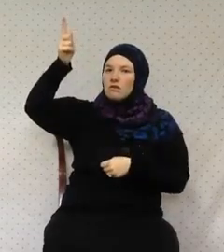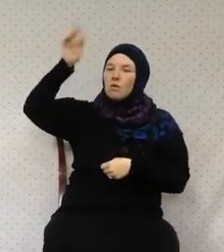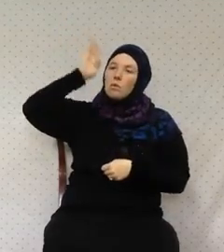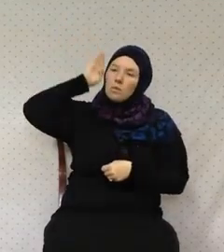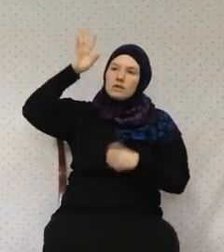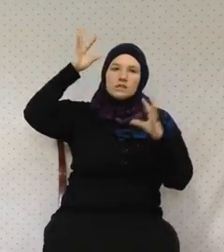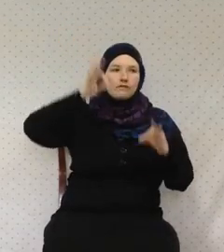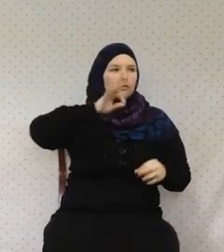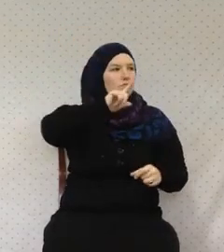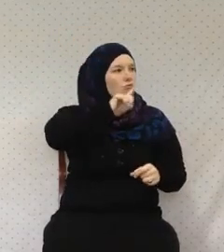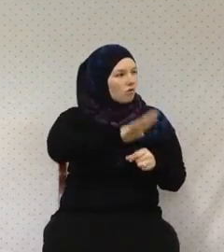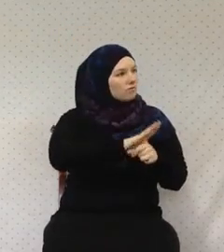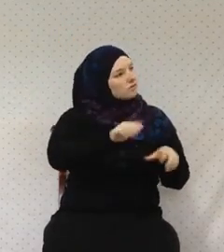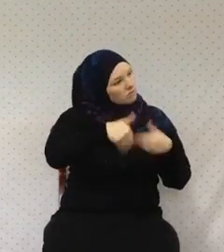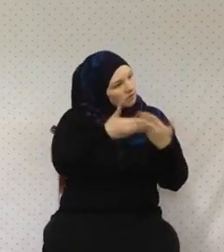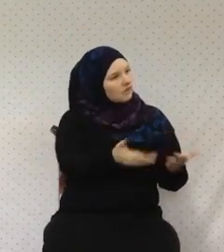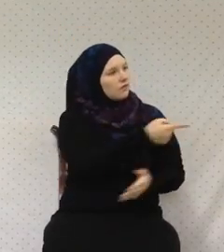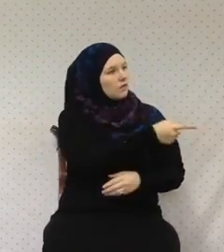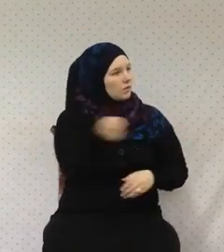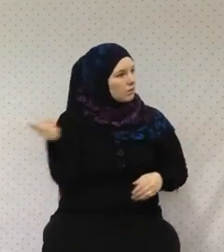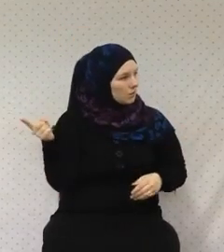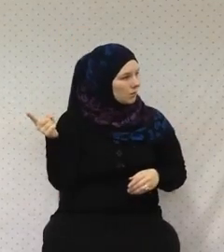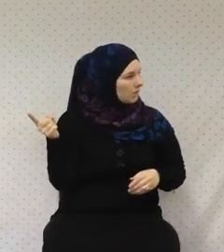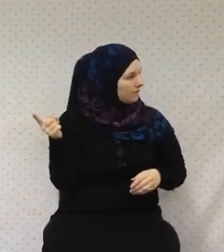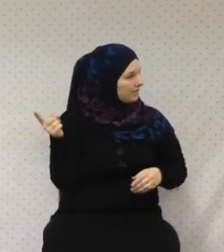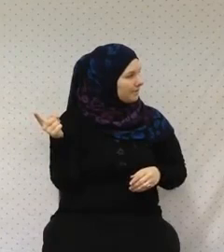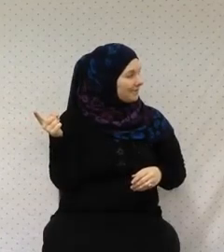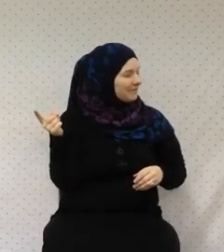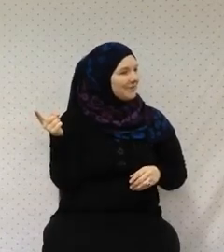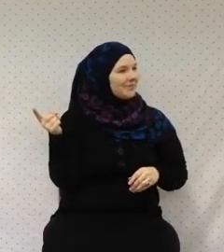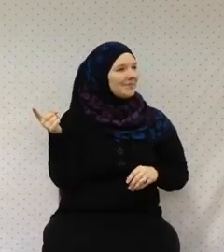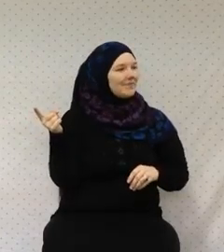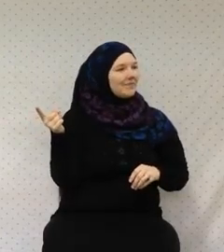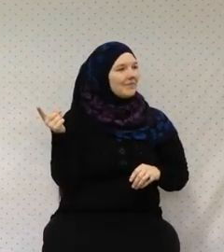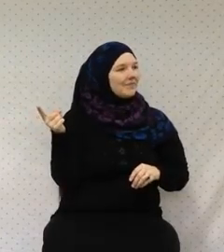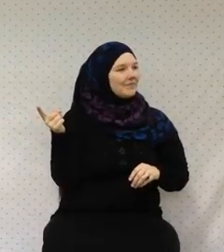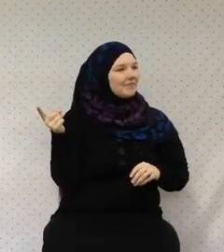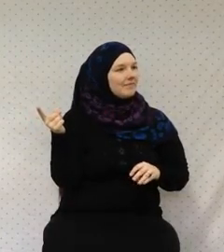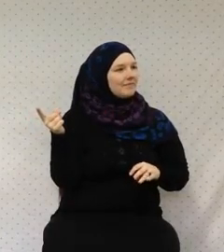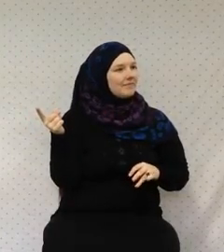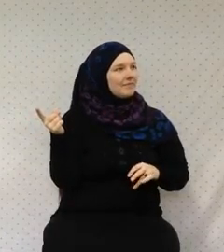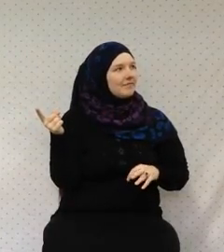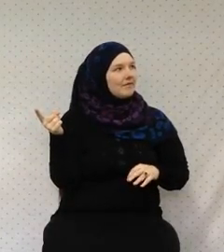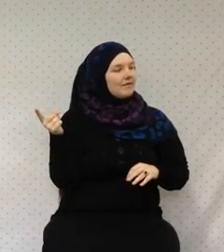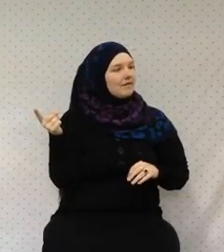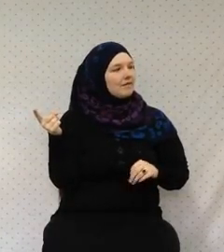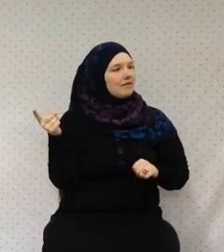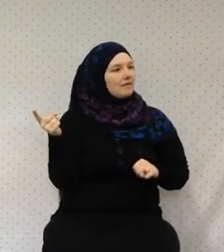certainly promises to deliver you. وَعَلَى اللَّهِ فَلْيَتَوَكَّلِ